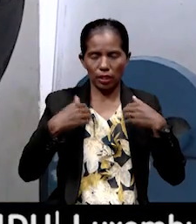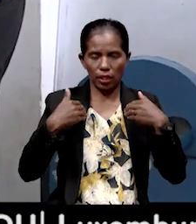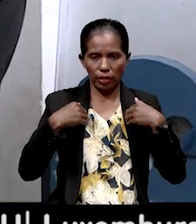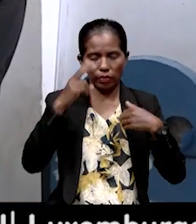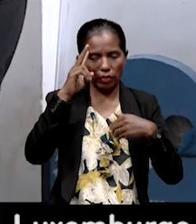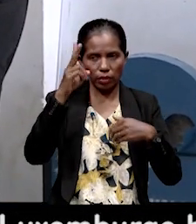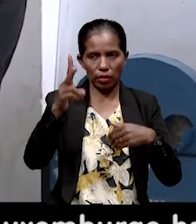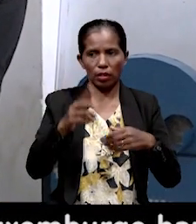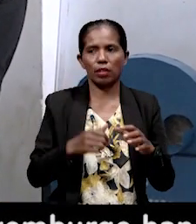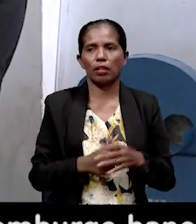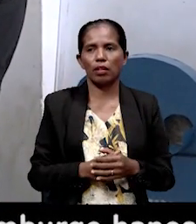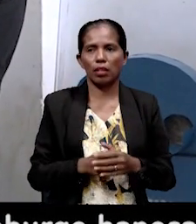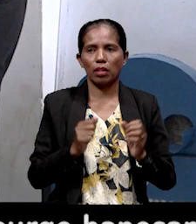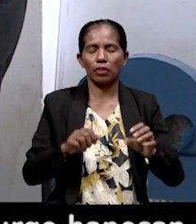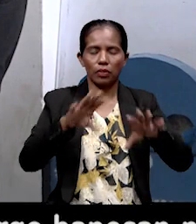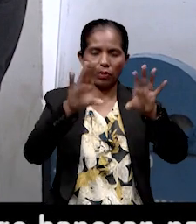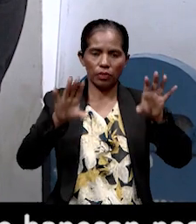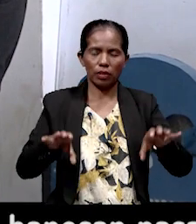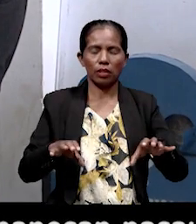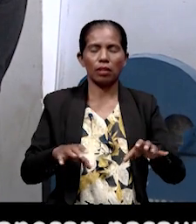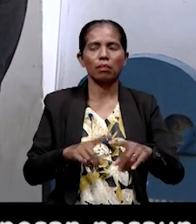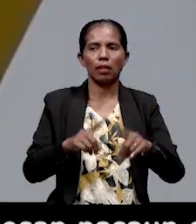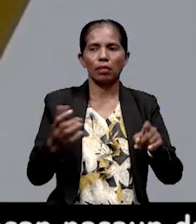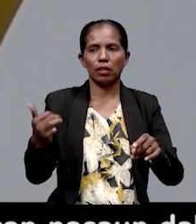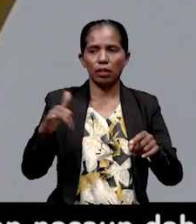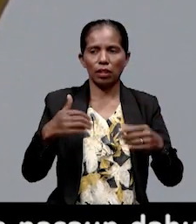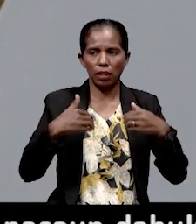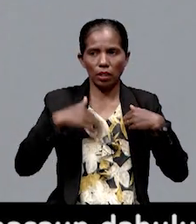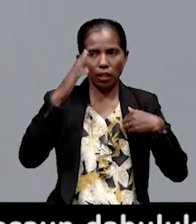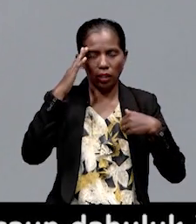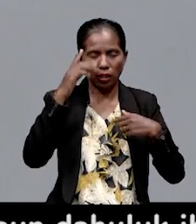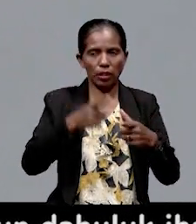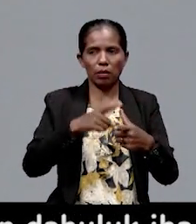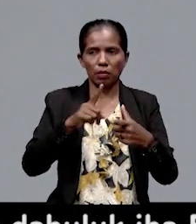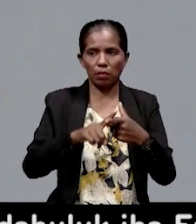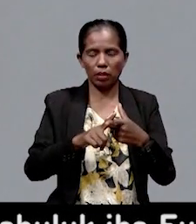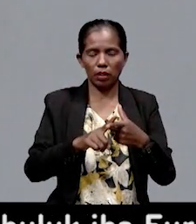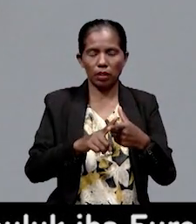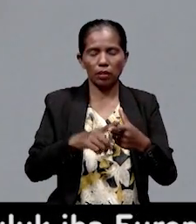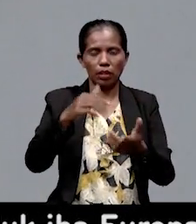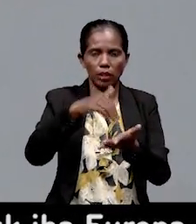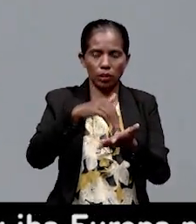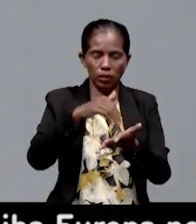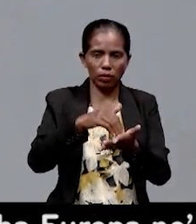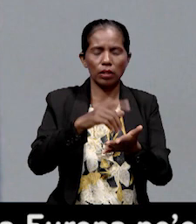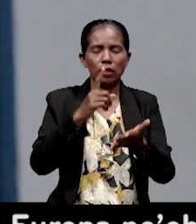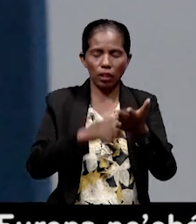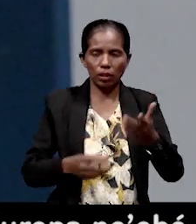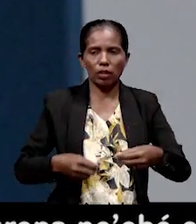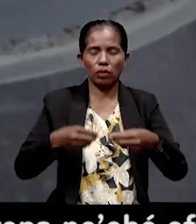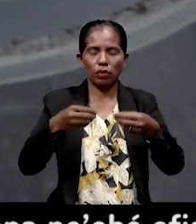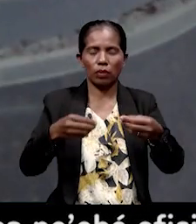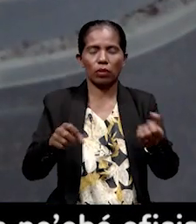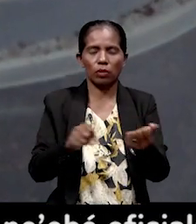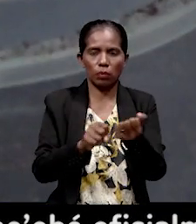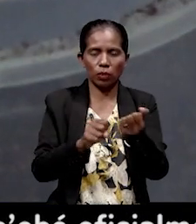depois atau hetan di diploma licenciatura. Mai be sira visa ngona katak depois sira termina sira ni studu saida mak sira halo atau fo kontribusi ba povo no